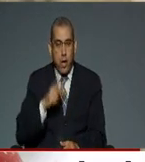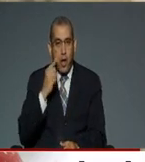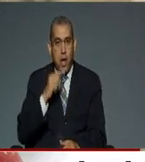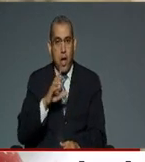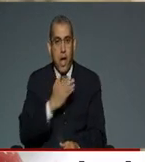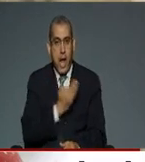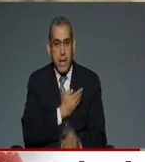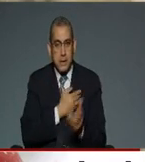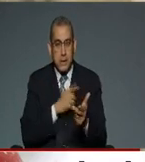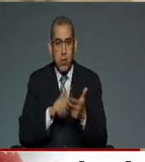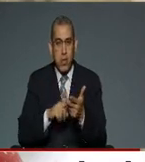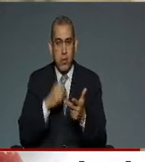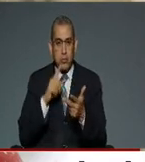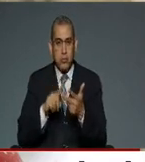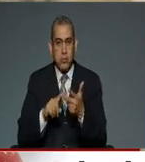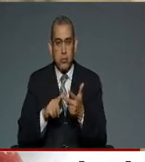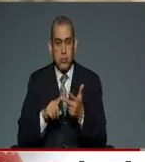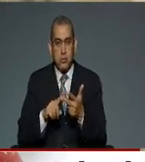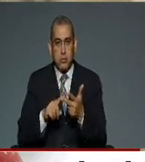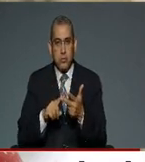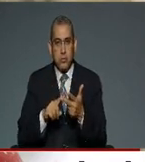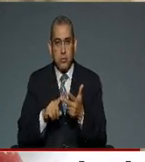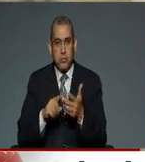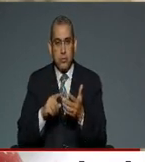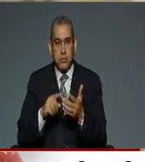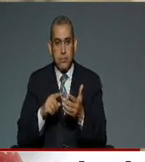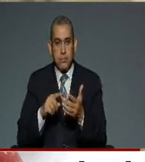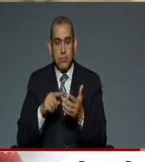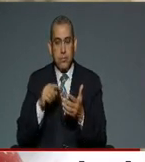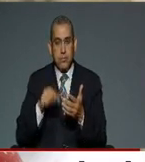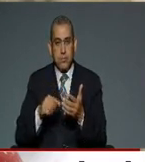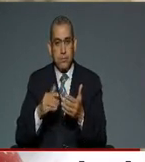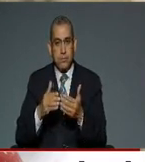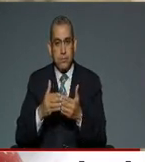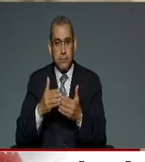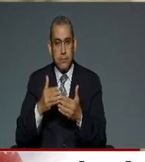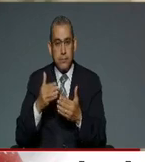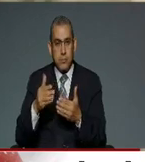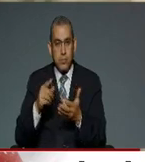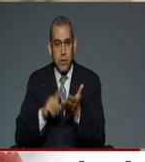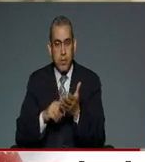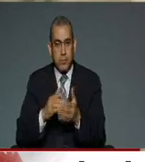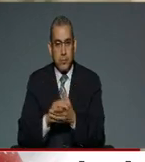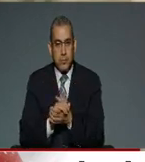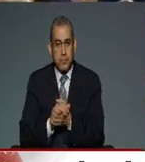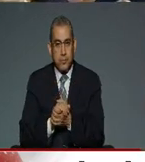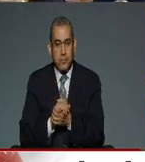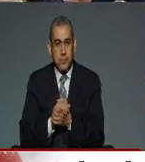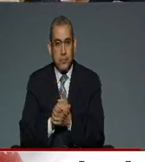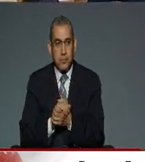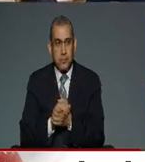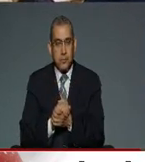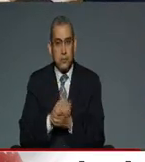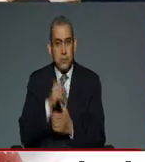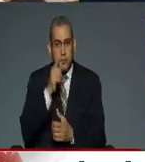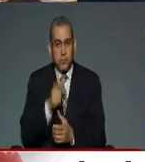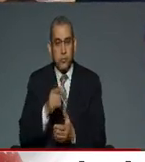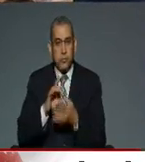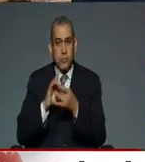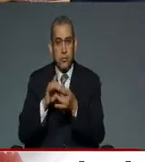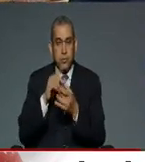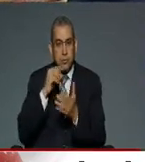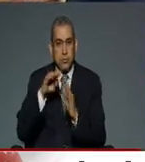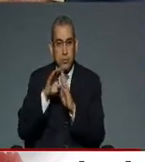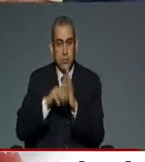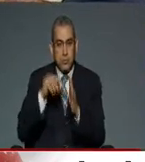المسائل الأخرى التي نتشارك الرؤى فيها ونتشارك الآراء. تناقشنا أيضا في الكثير من